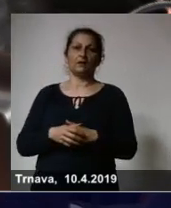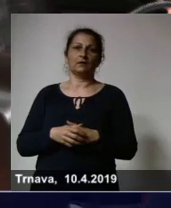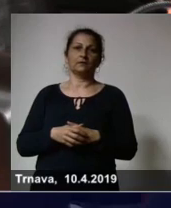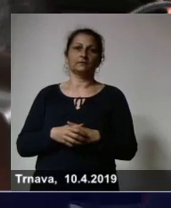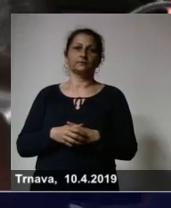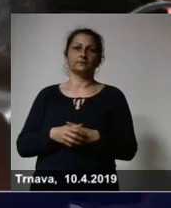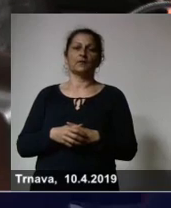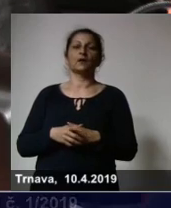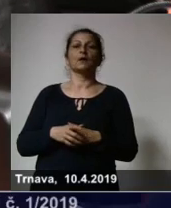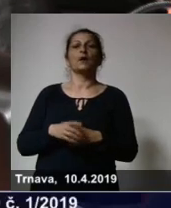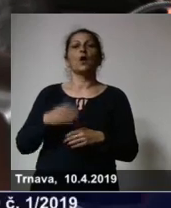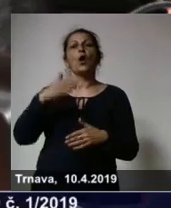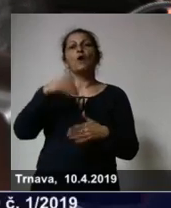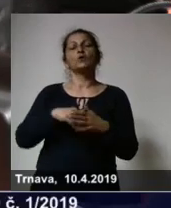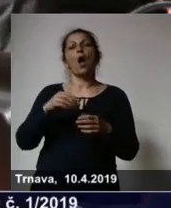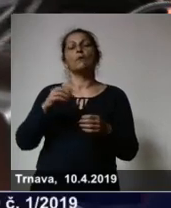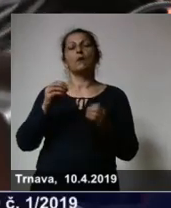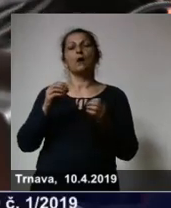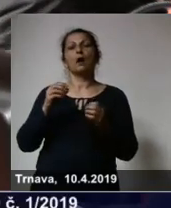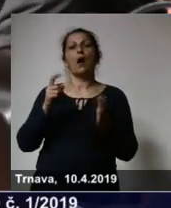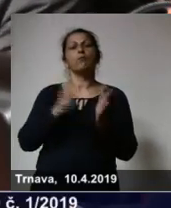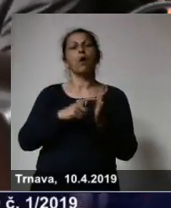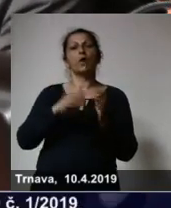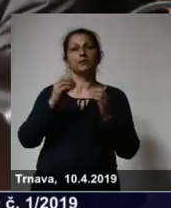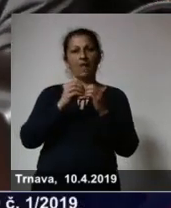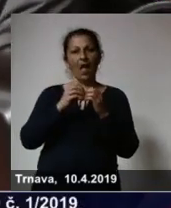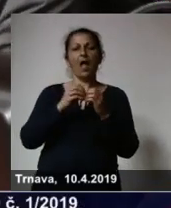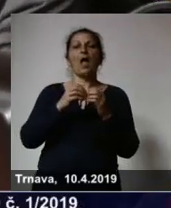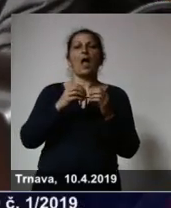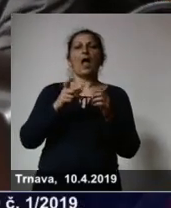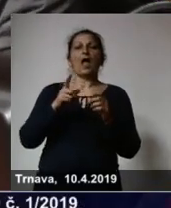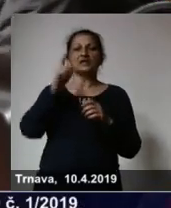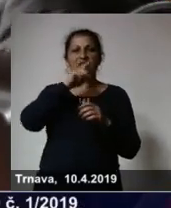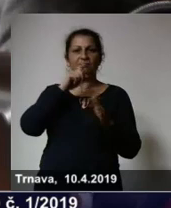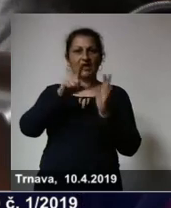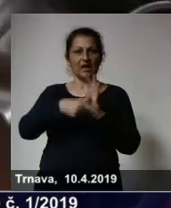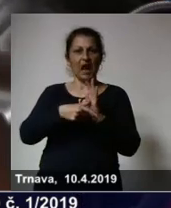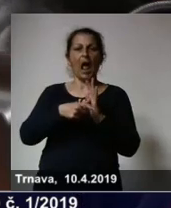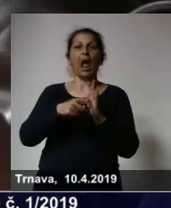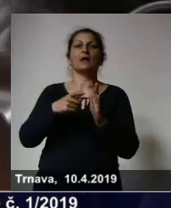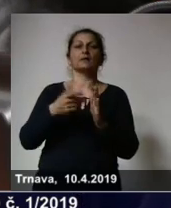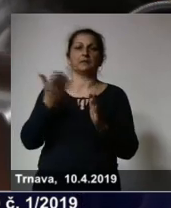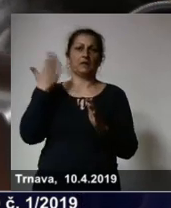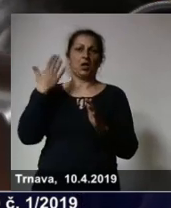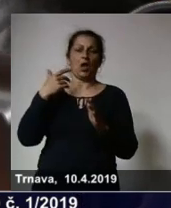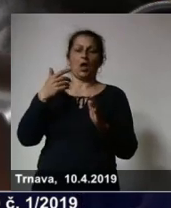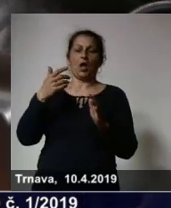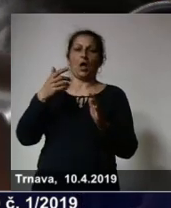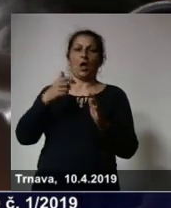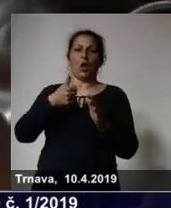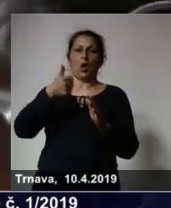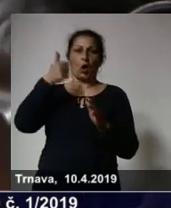V rámci bodu informácie, informácia o úprave rozpočtu Trnavského samosprávneho kraja na rok 2019